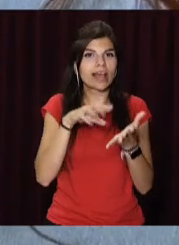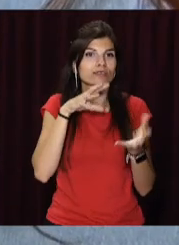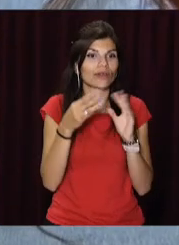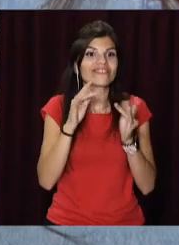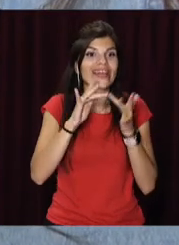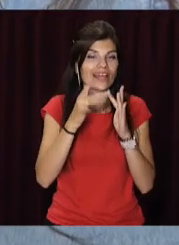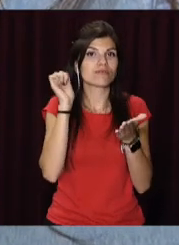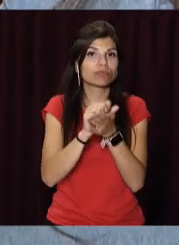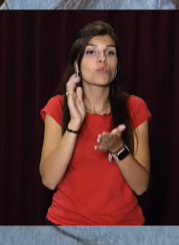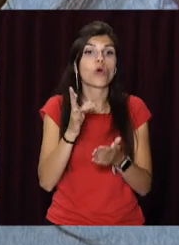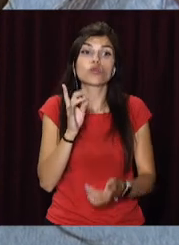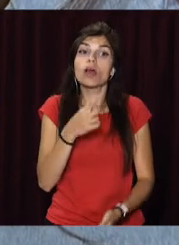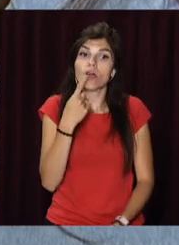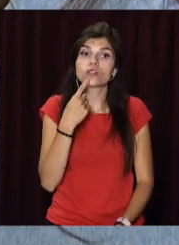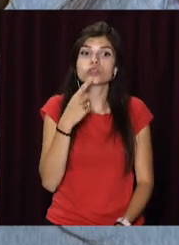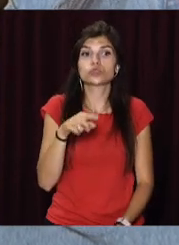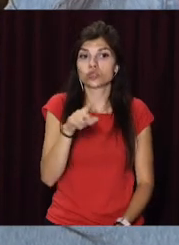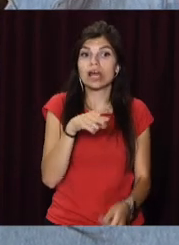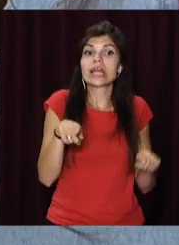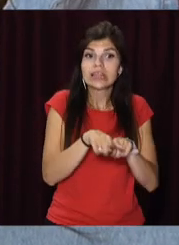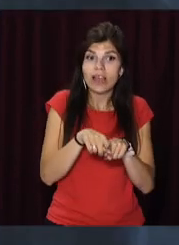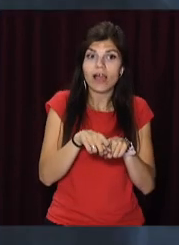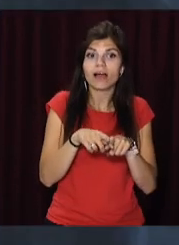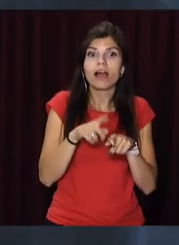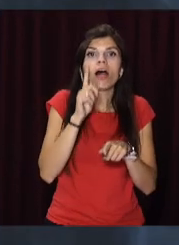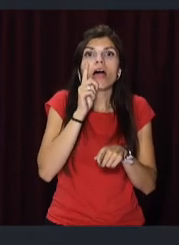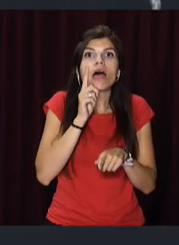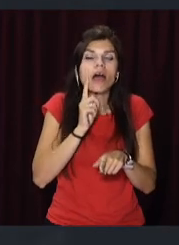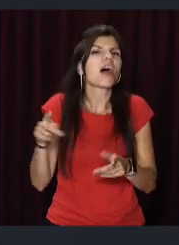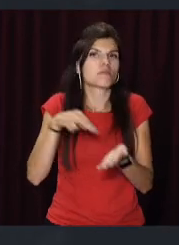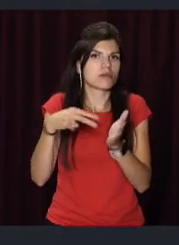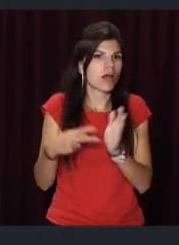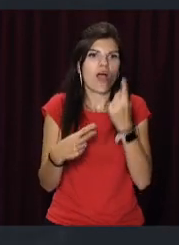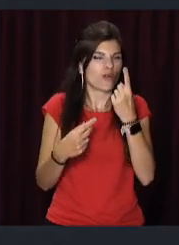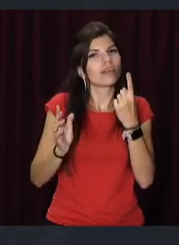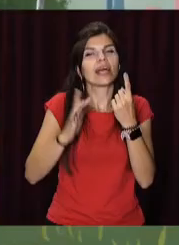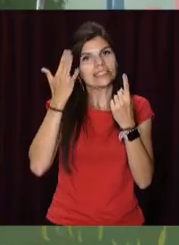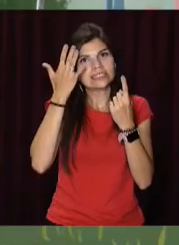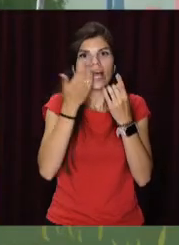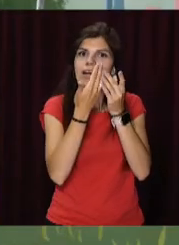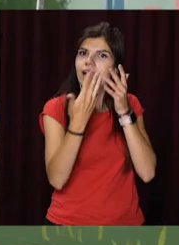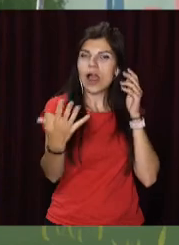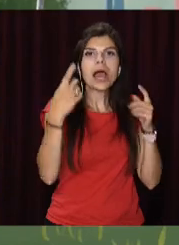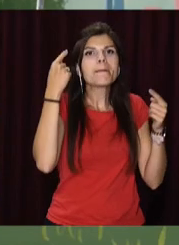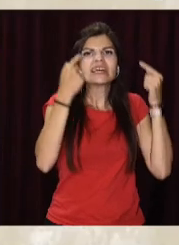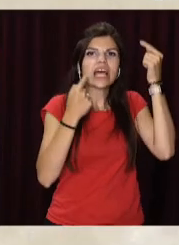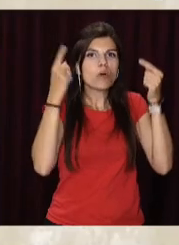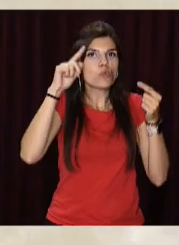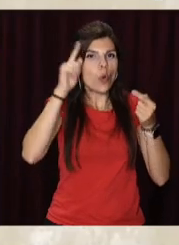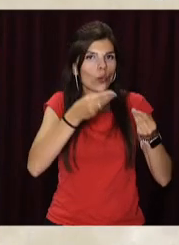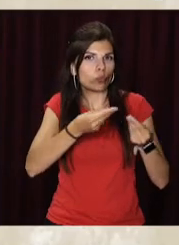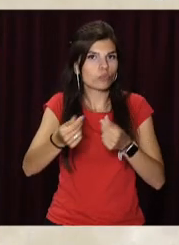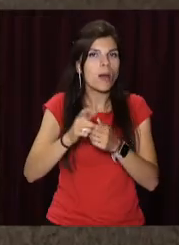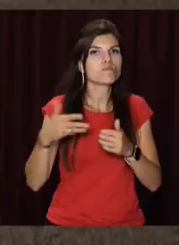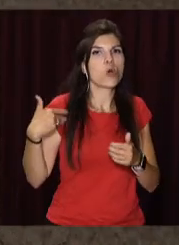результатом в інтернеті. Однак, кажуть однодумці, так увійшли в кураж, що планують створити цілу серію психологічних мультиків. Дар'я